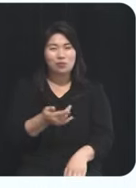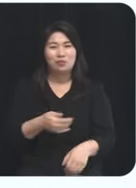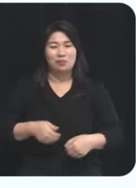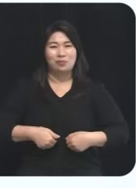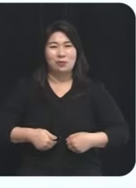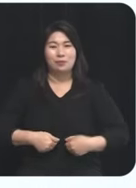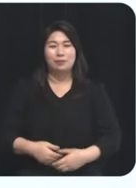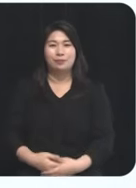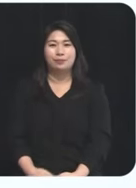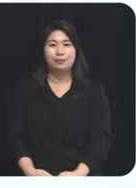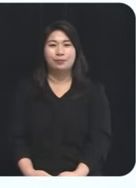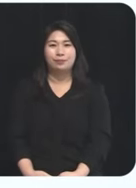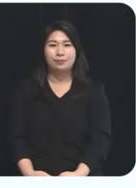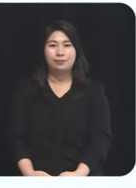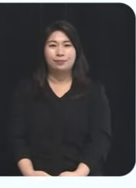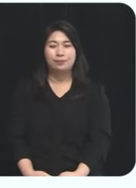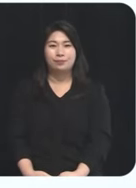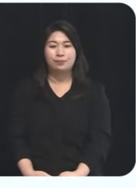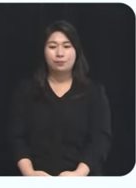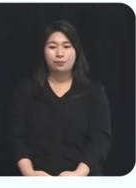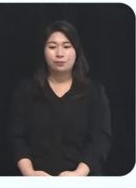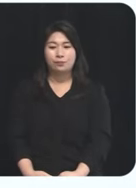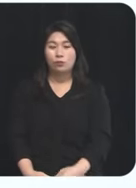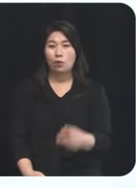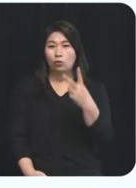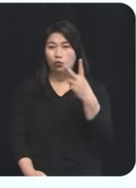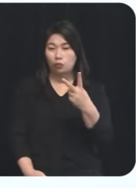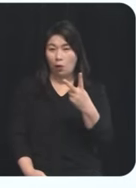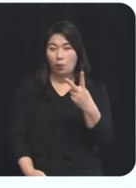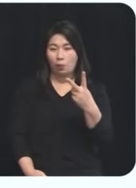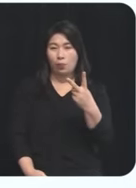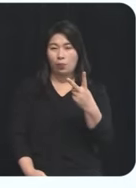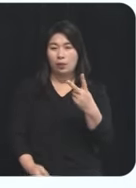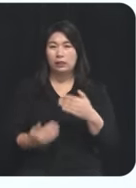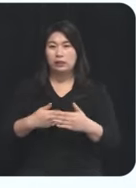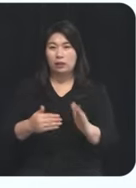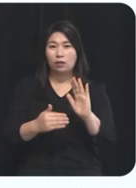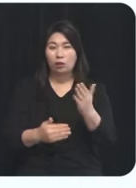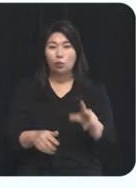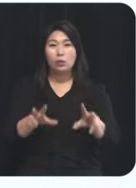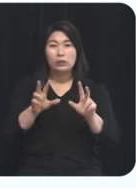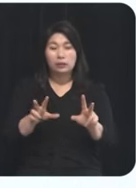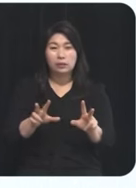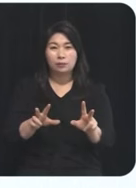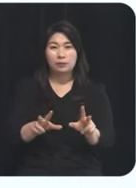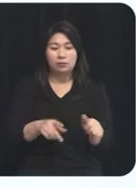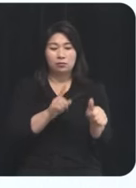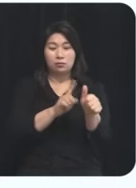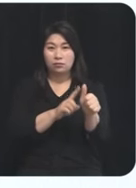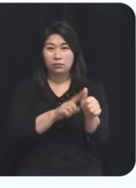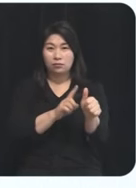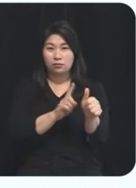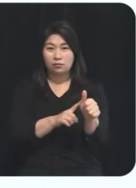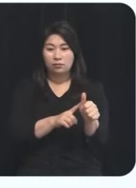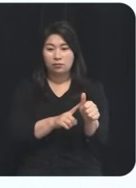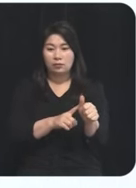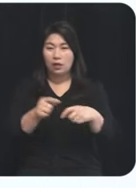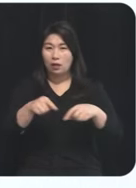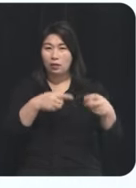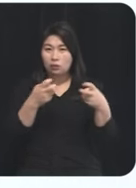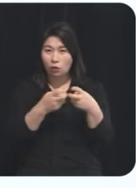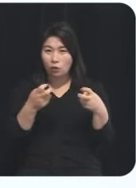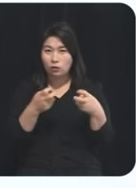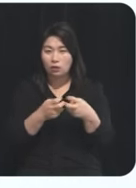부탁을 드리겠습니다. 주도권 토론은 두 번 진행이 되는데요. 지금 이 시간에는 상대 후보의 정책